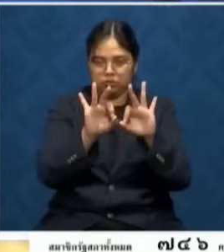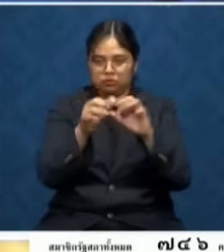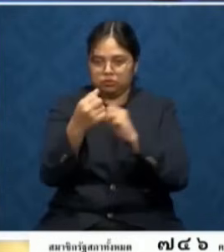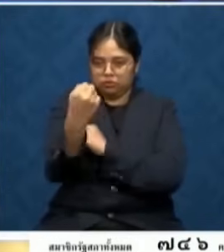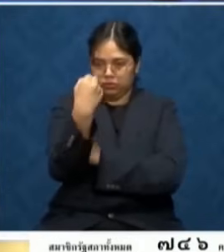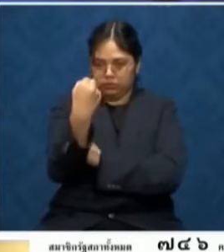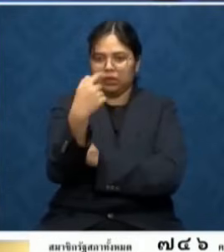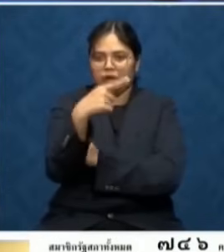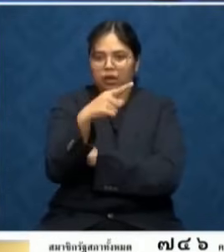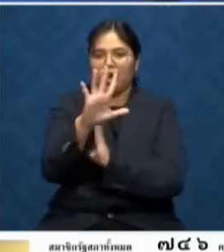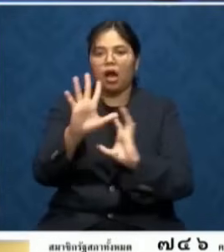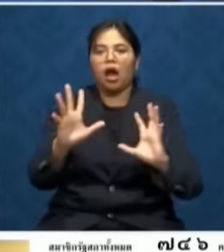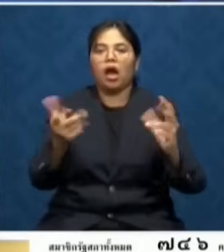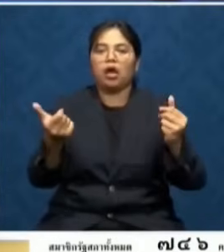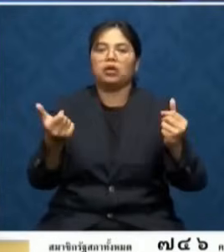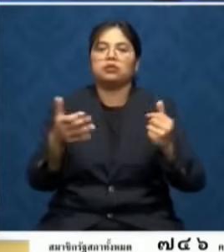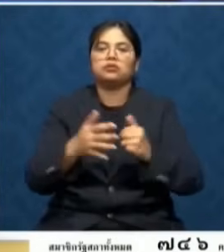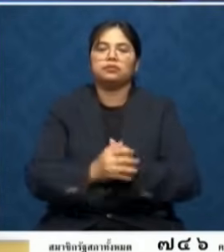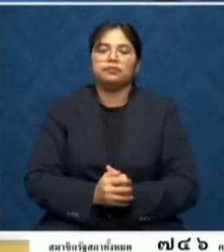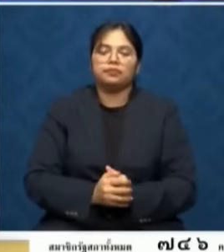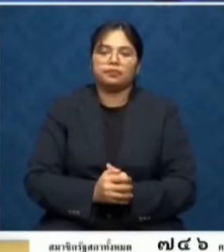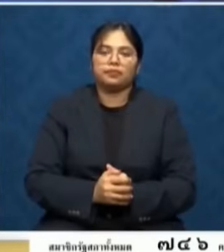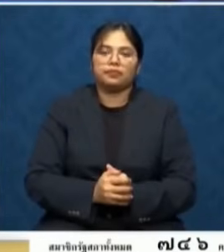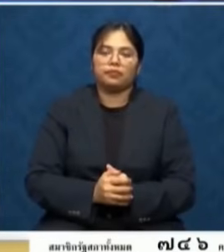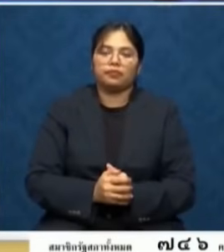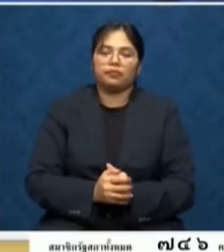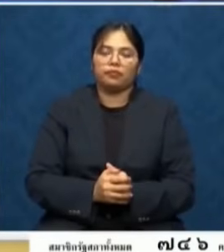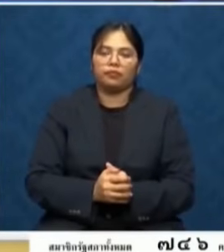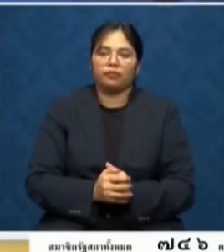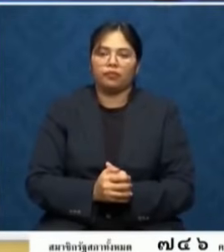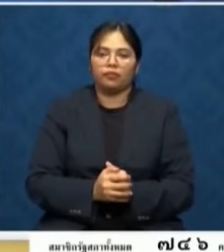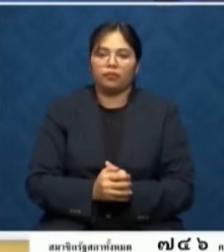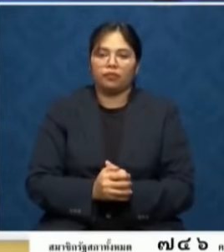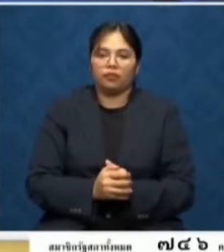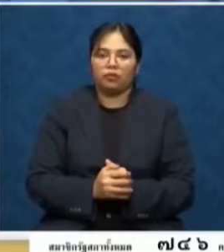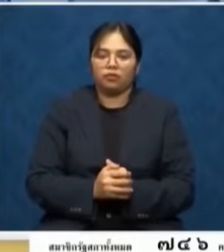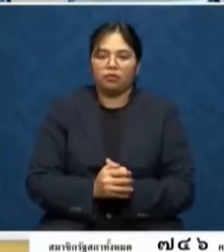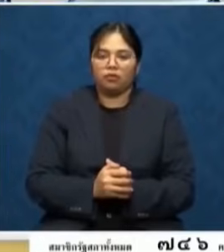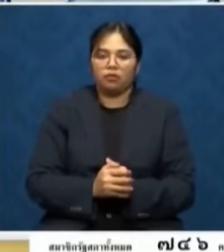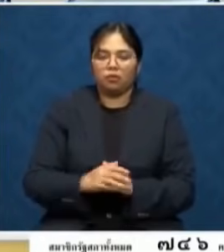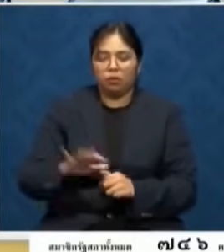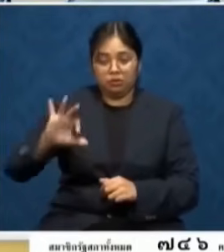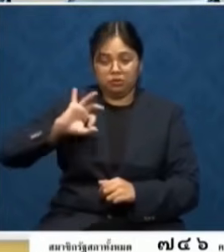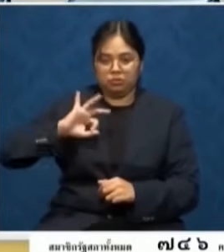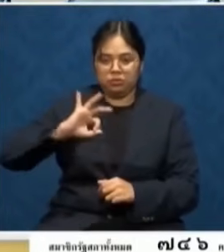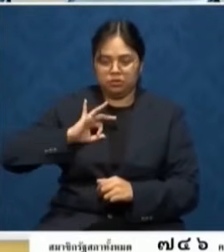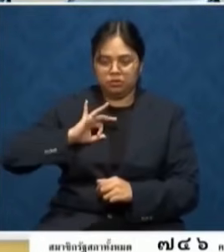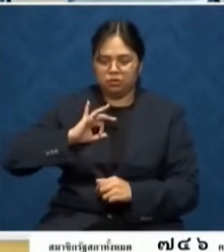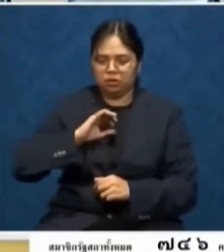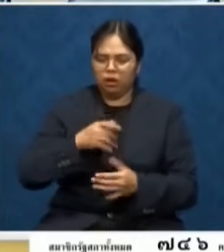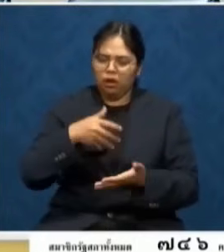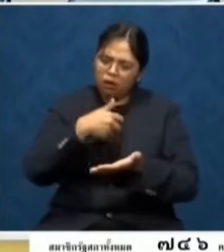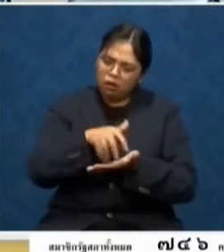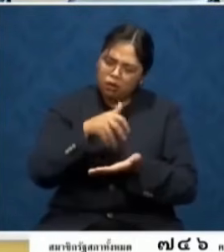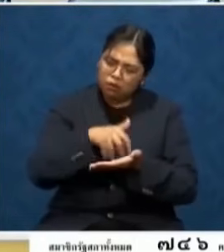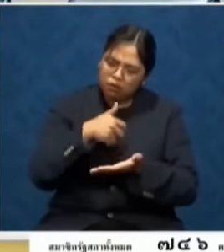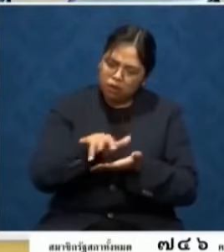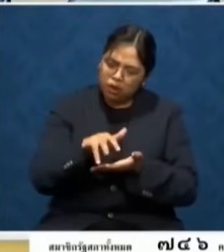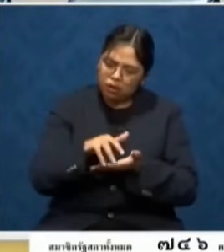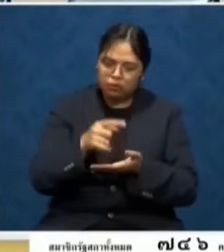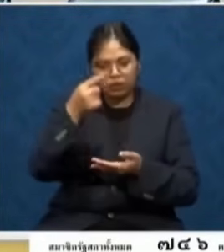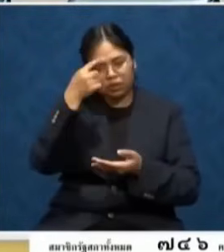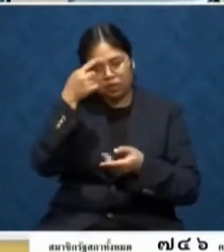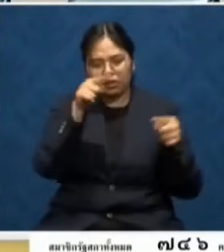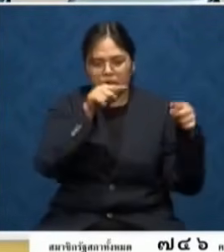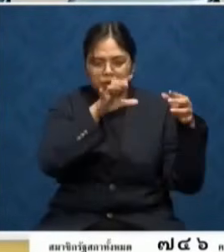ข้มแข็งได้ขาดหายไปแต่ในความเห็นเรื่องหลักธรรมาภิบาลที่สมาชิกได้พูดกันมาทั้งหมดนั้น ความเห็นสอดคล้องกัน